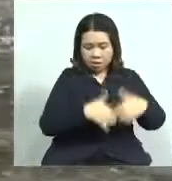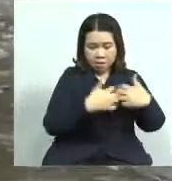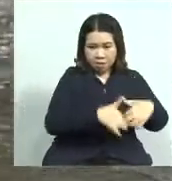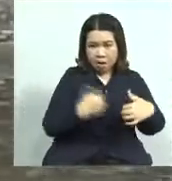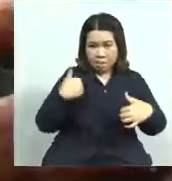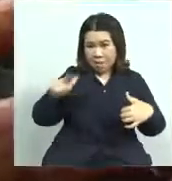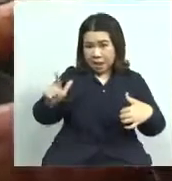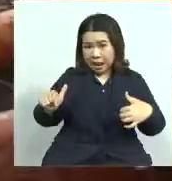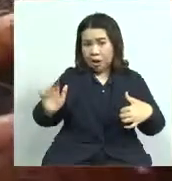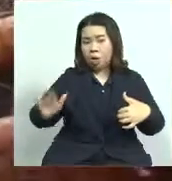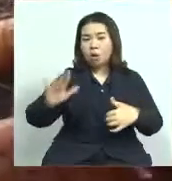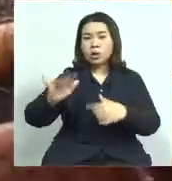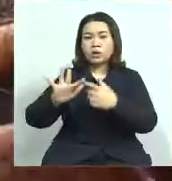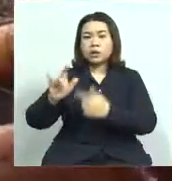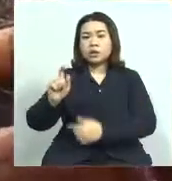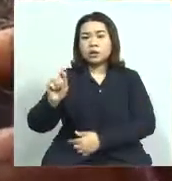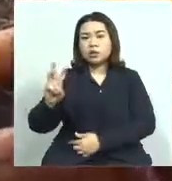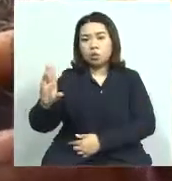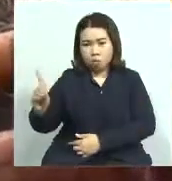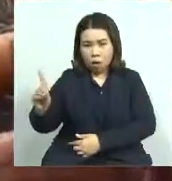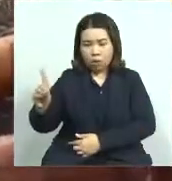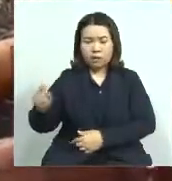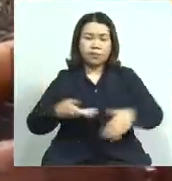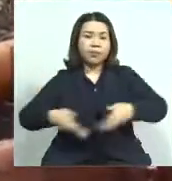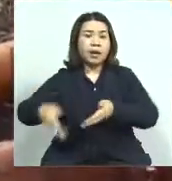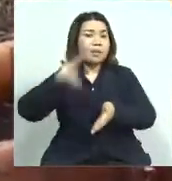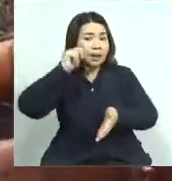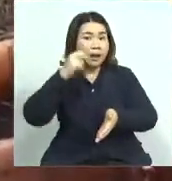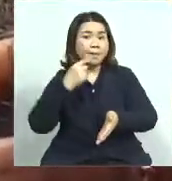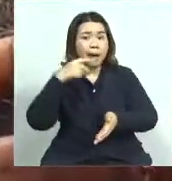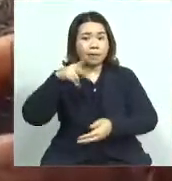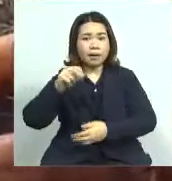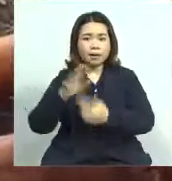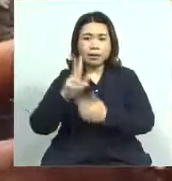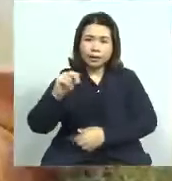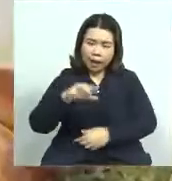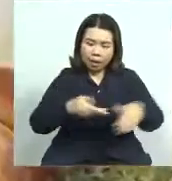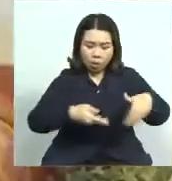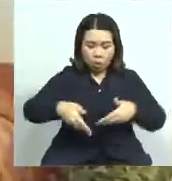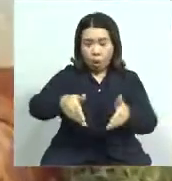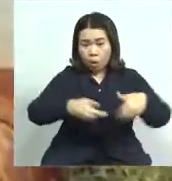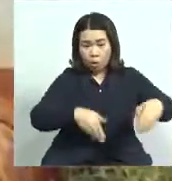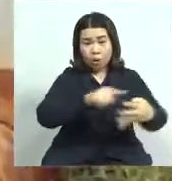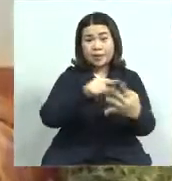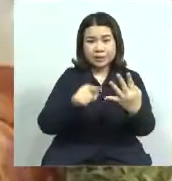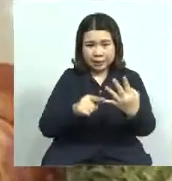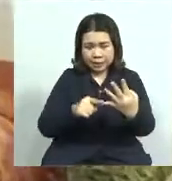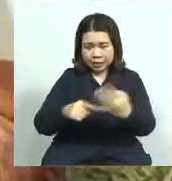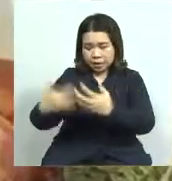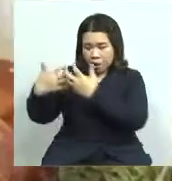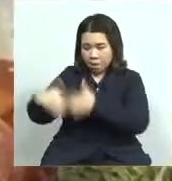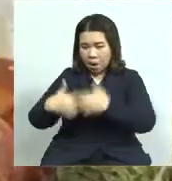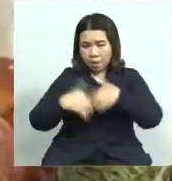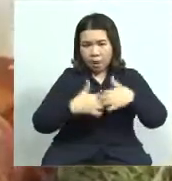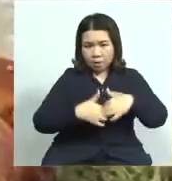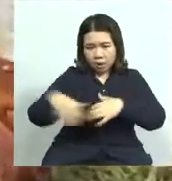หลักอย่างคลองชะอวดแพรกเมืองแม่น้ำปากพนังคลองการะเกดและคลองบางเตยค่ะสูบน้ำเข้าล